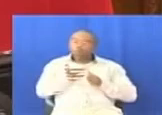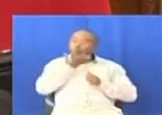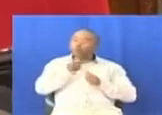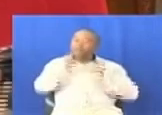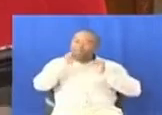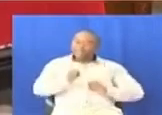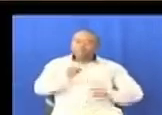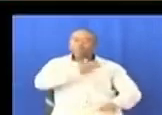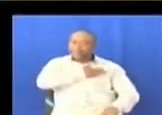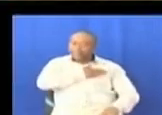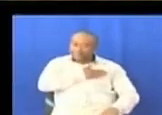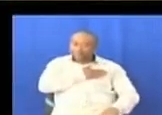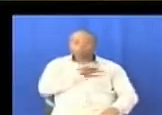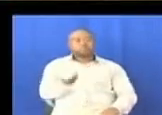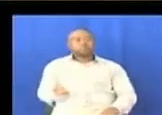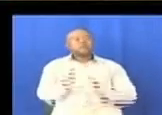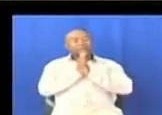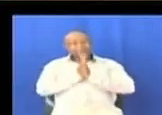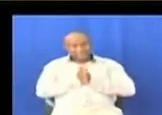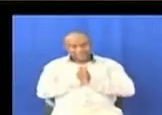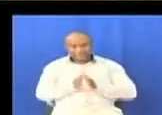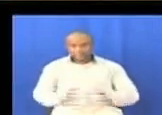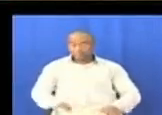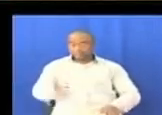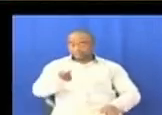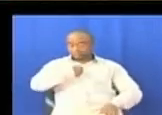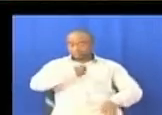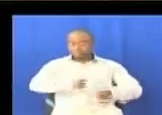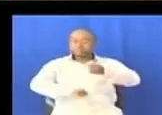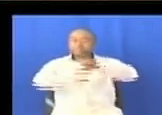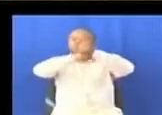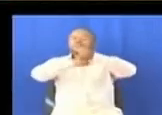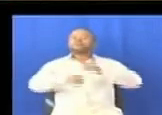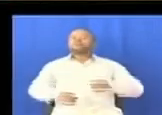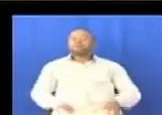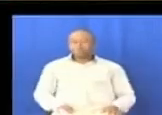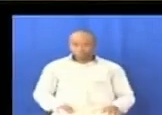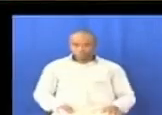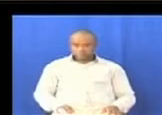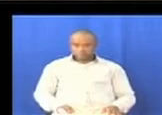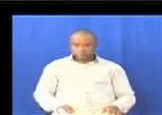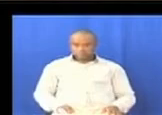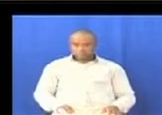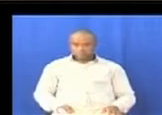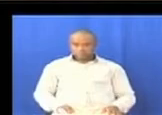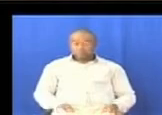atatenda. Asanteni. Naunga mkono hoja. Asante sana.